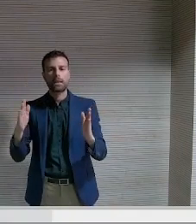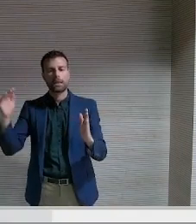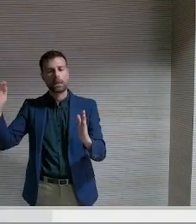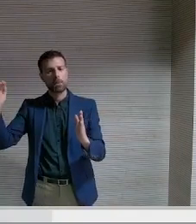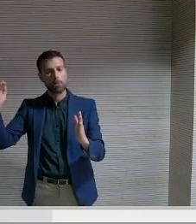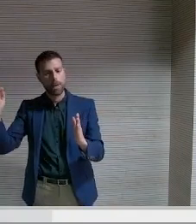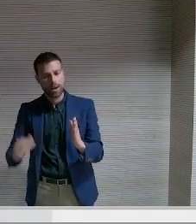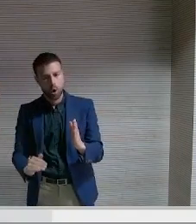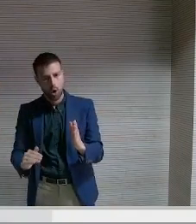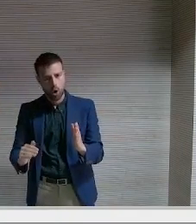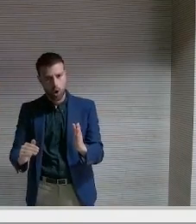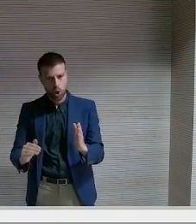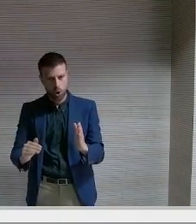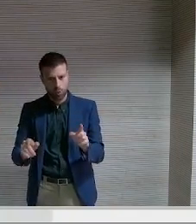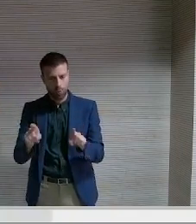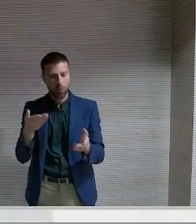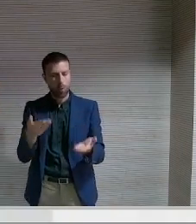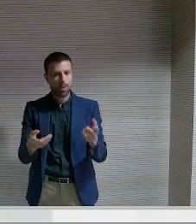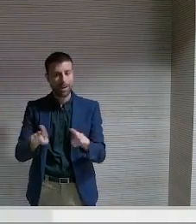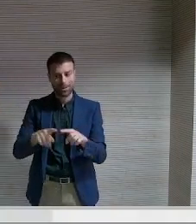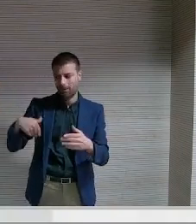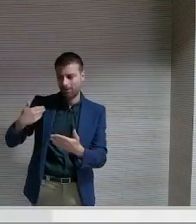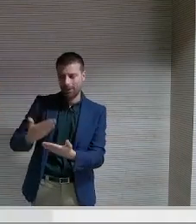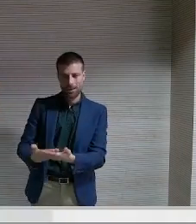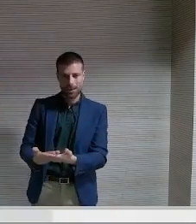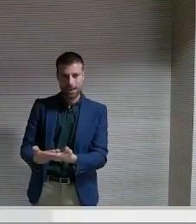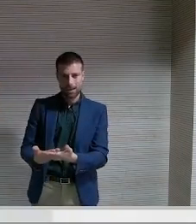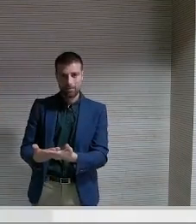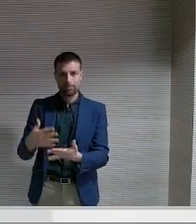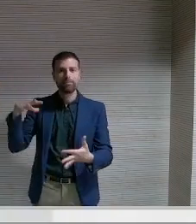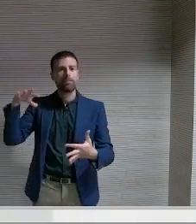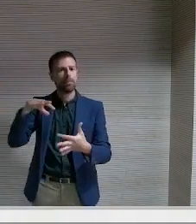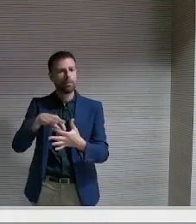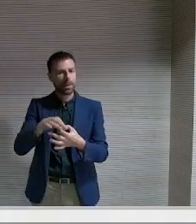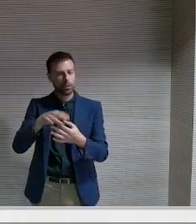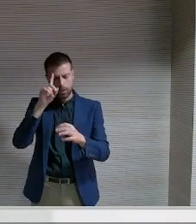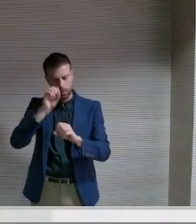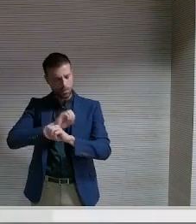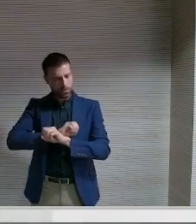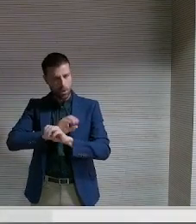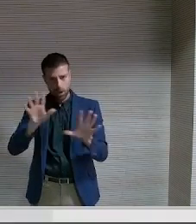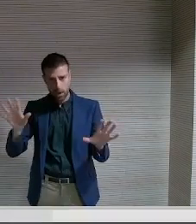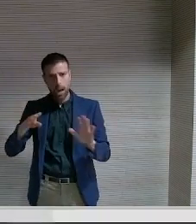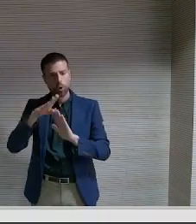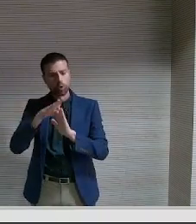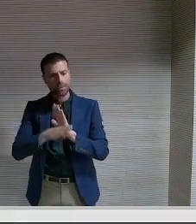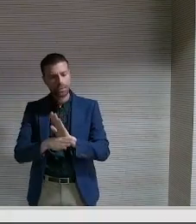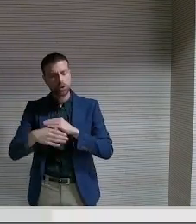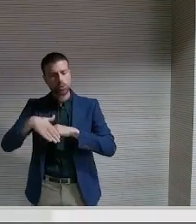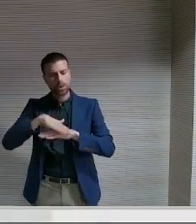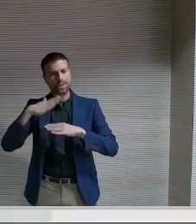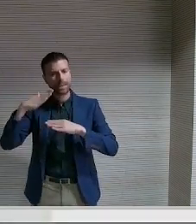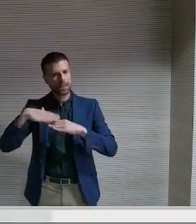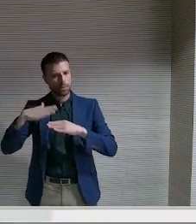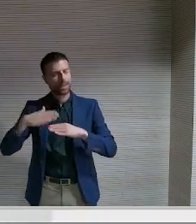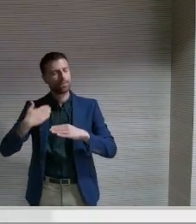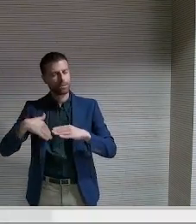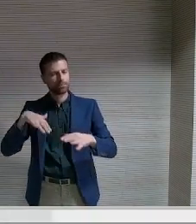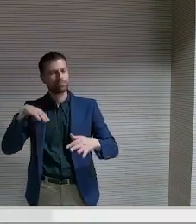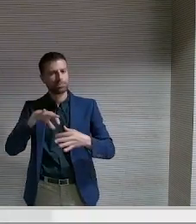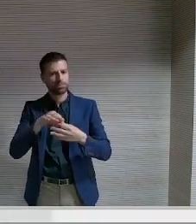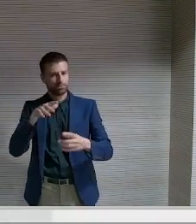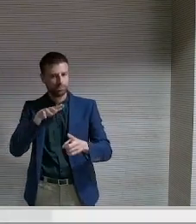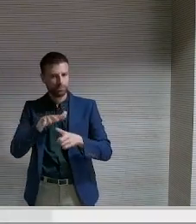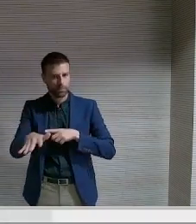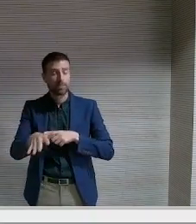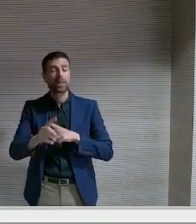les que hem tingut fins ara. Vinculades, evidentment, a les noves condicions bàsiques mínimes, sí que